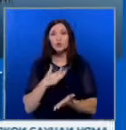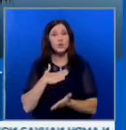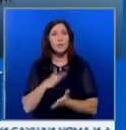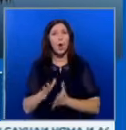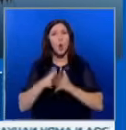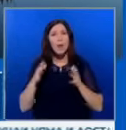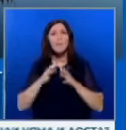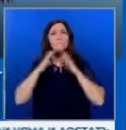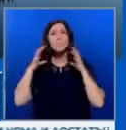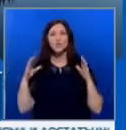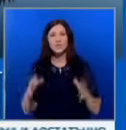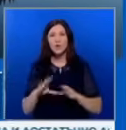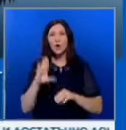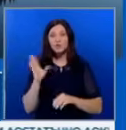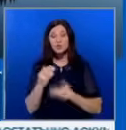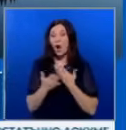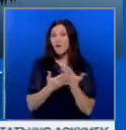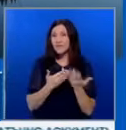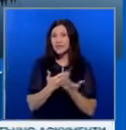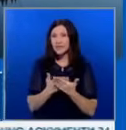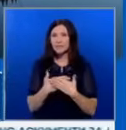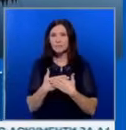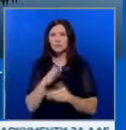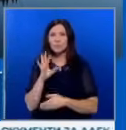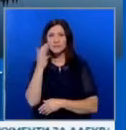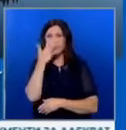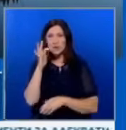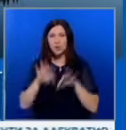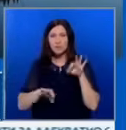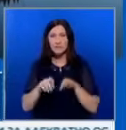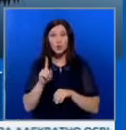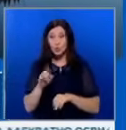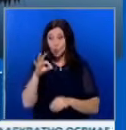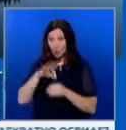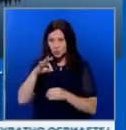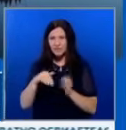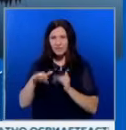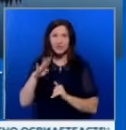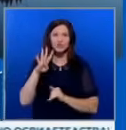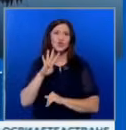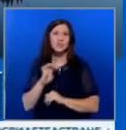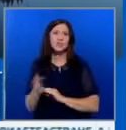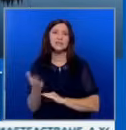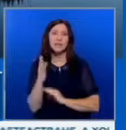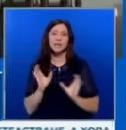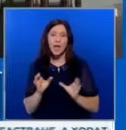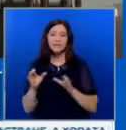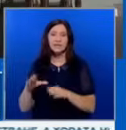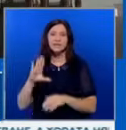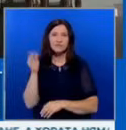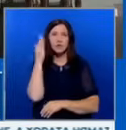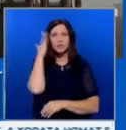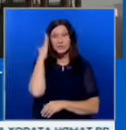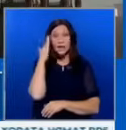огромно мнозинство. Всичко е в ръцете на близо 50 милиона избиратели, които гласуват в над 40 000 секции в цялата